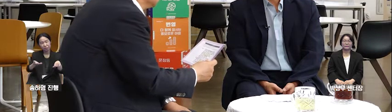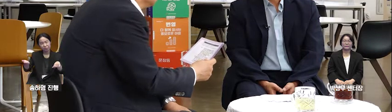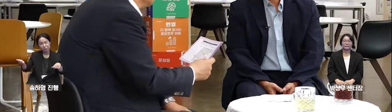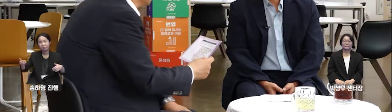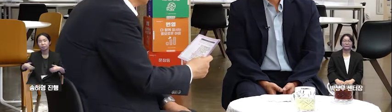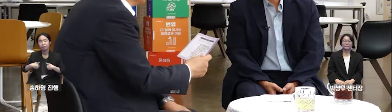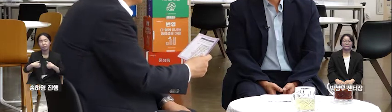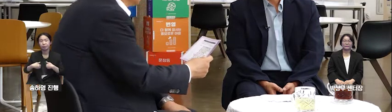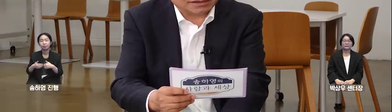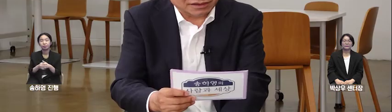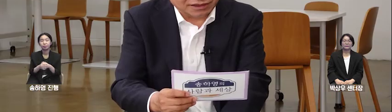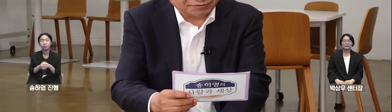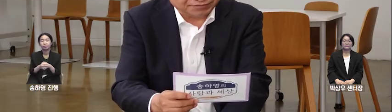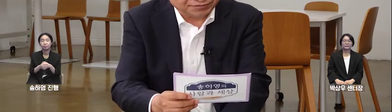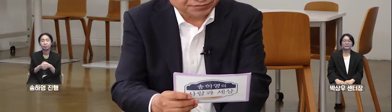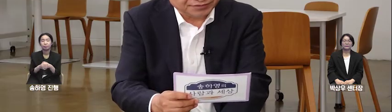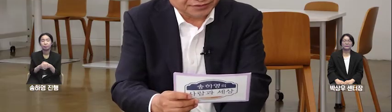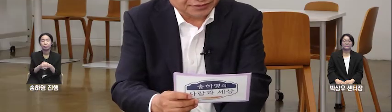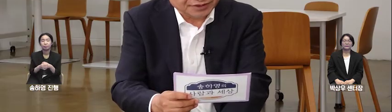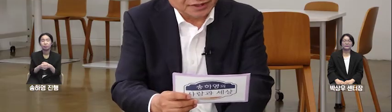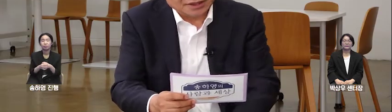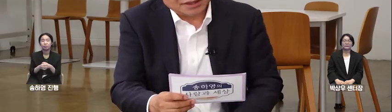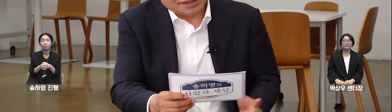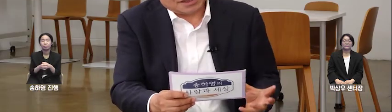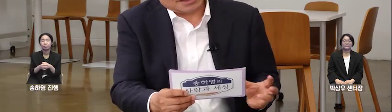네. 될 것 같아요. 그런데